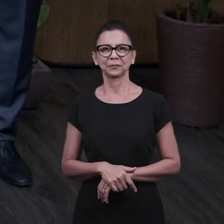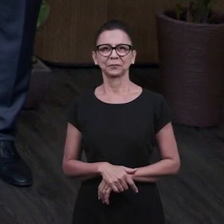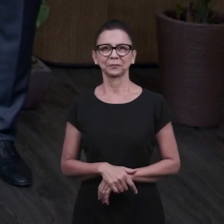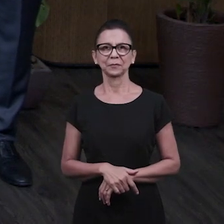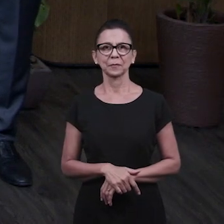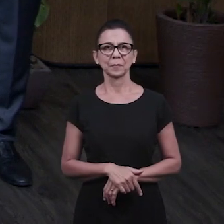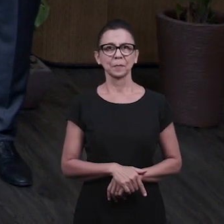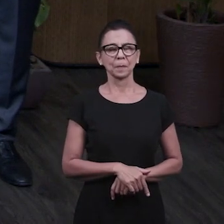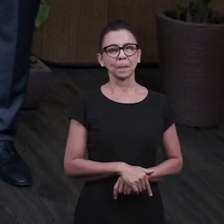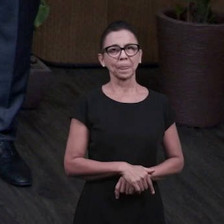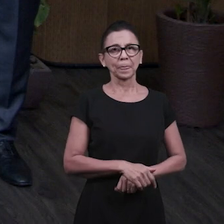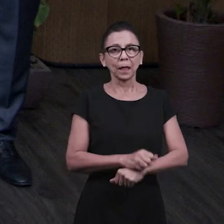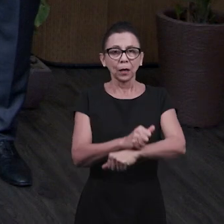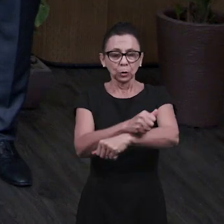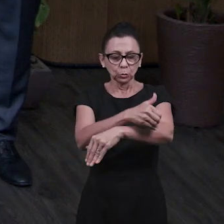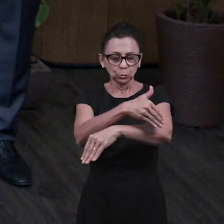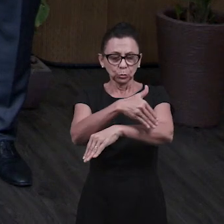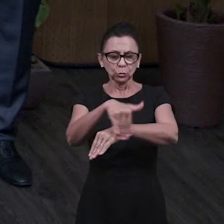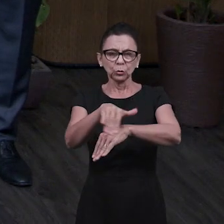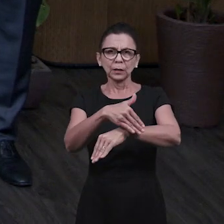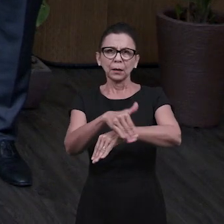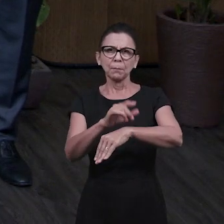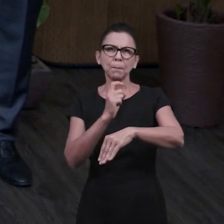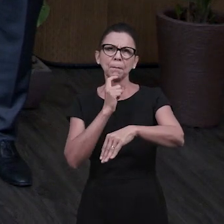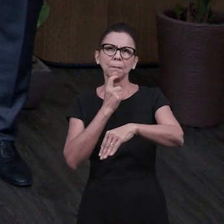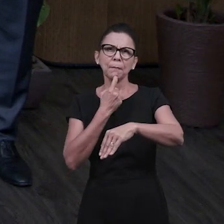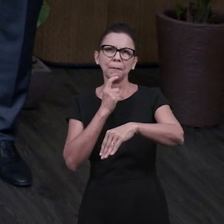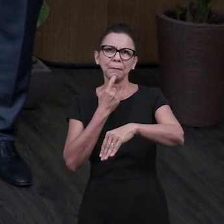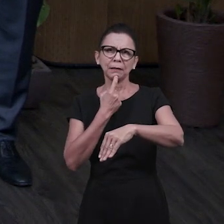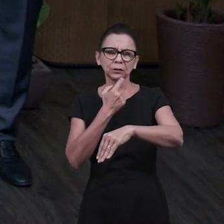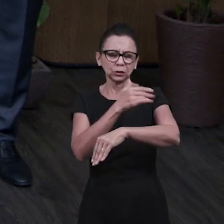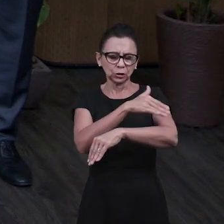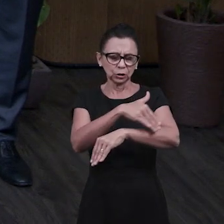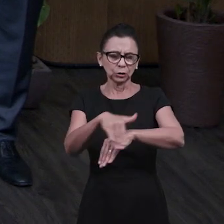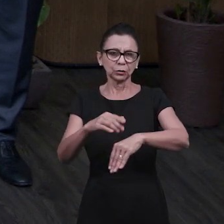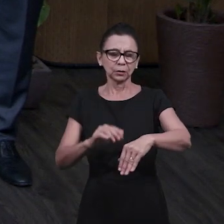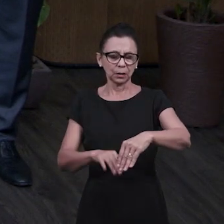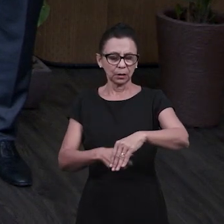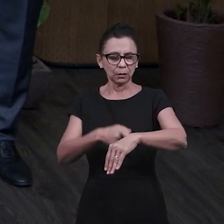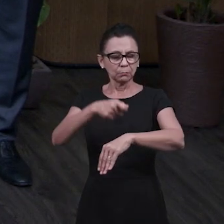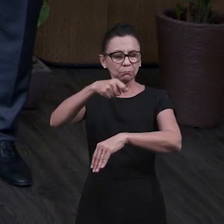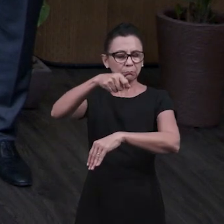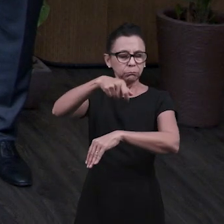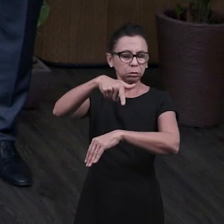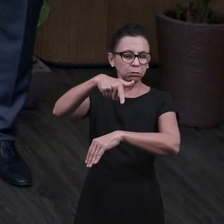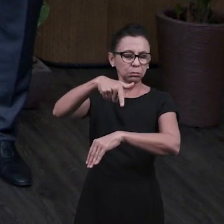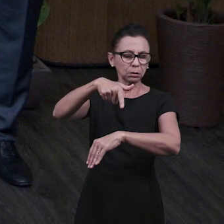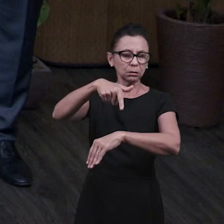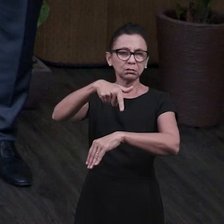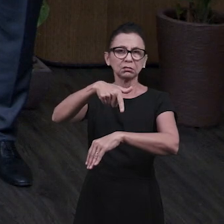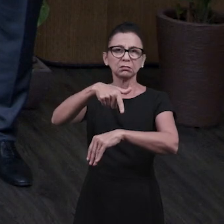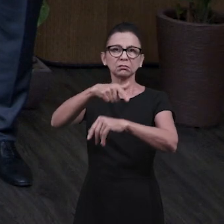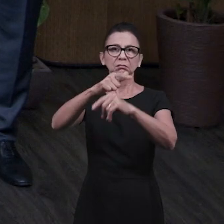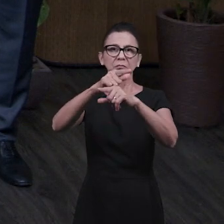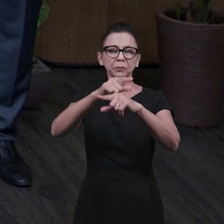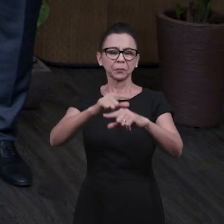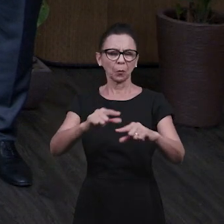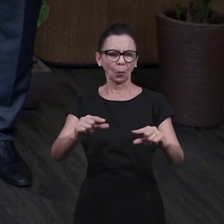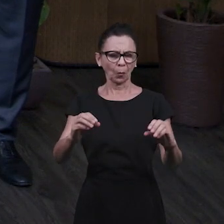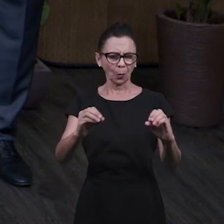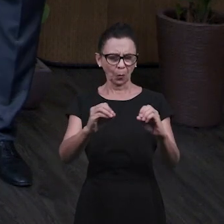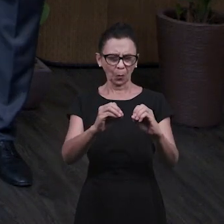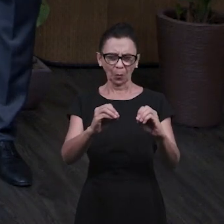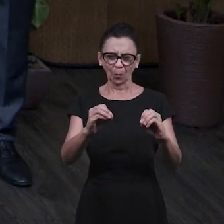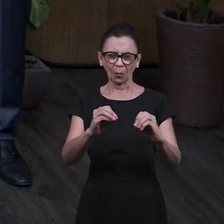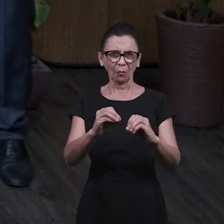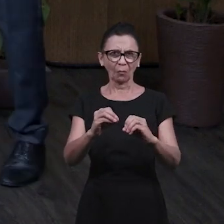été au pied du chemin, c'est-à-dire à côté du chemin. Mais elle n'a pas porté de fruits, du